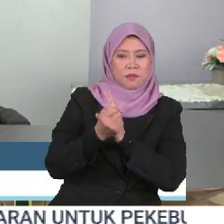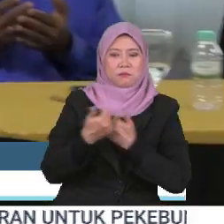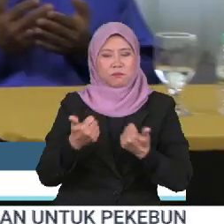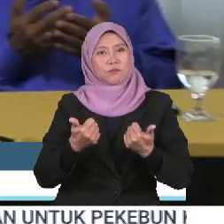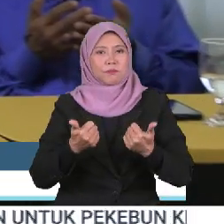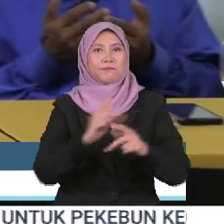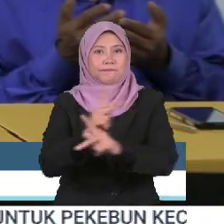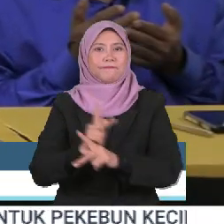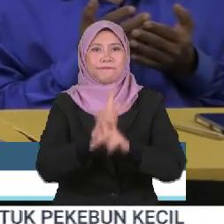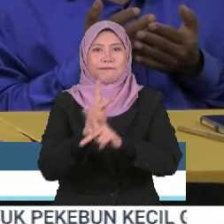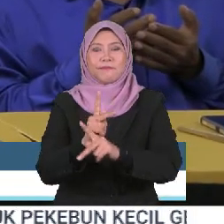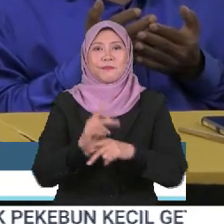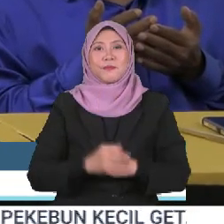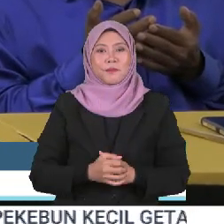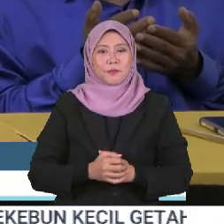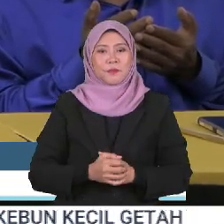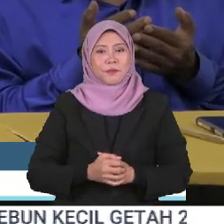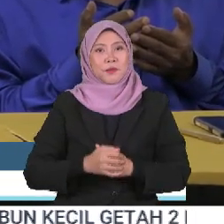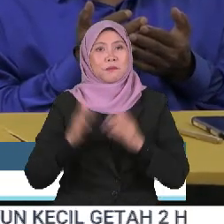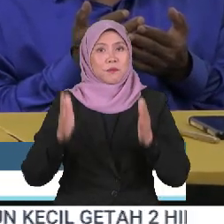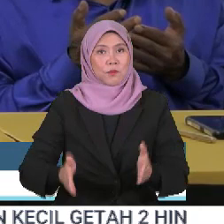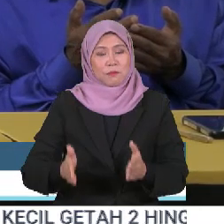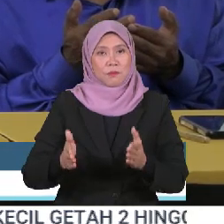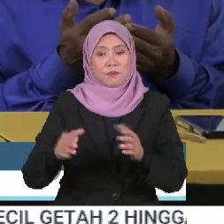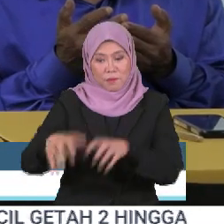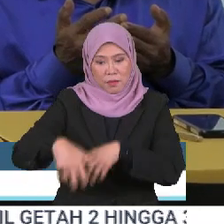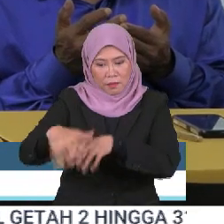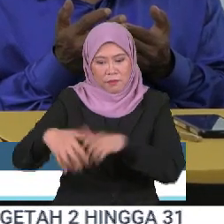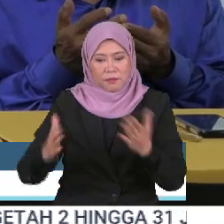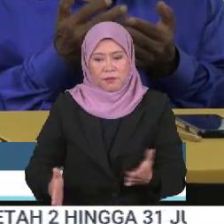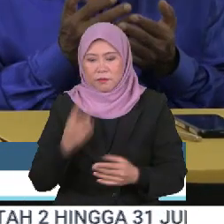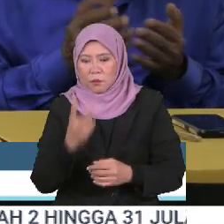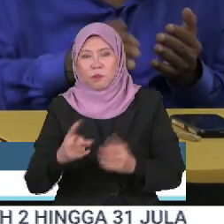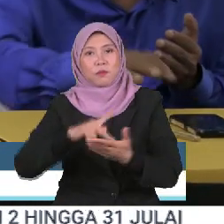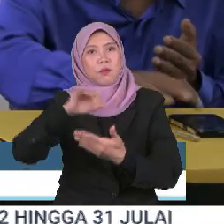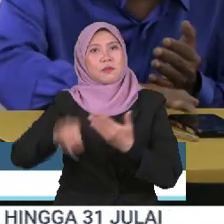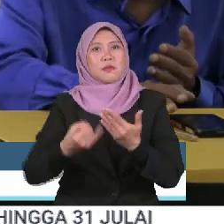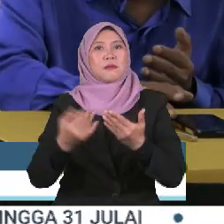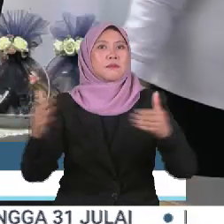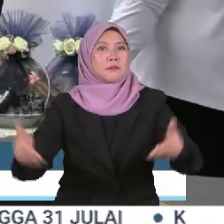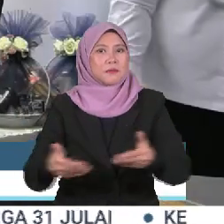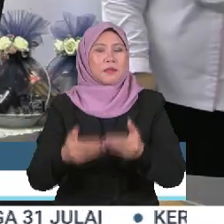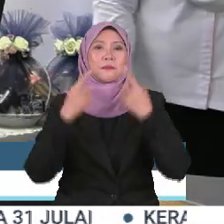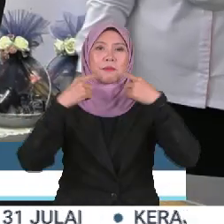terjaga. Ketua Peneroka Wilayah Jengke Sulaiman Bakar bersyukur projek Julung Kali diperkenalkan ini